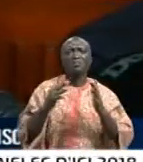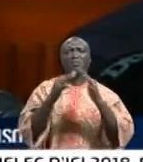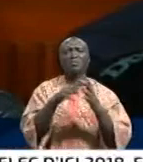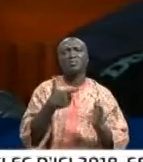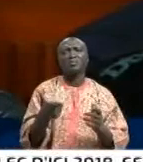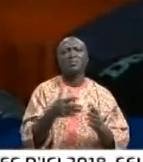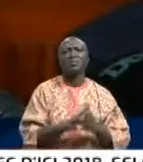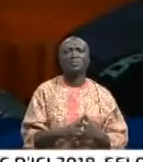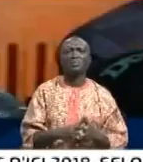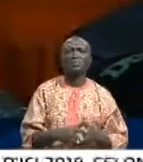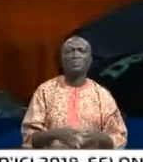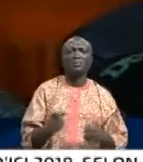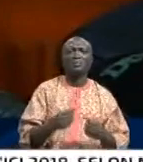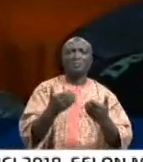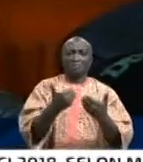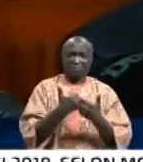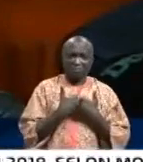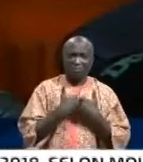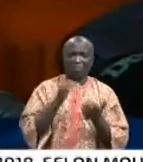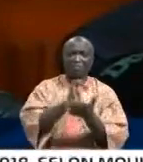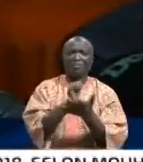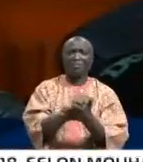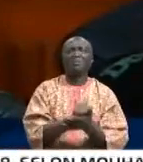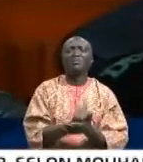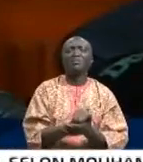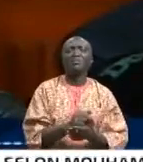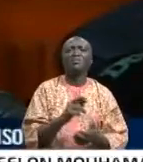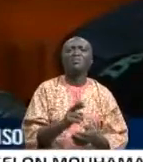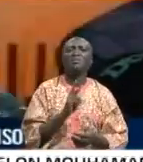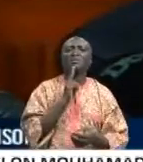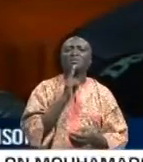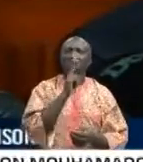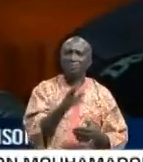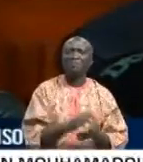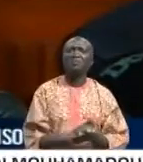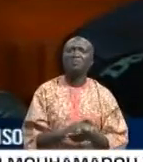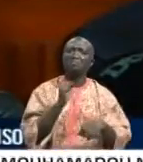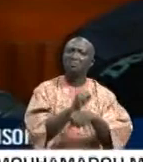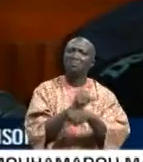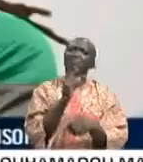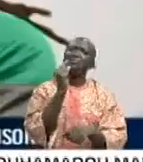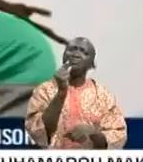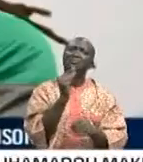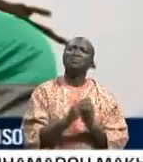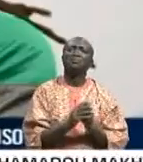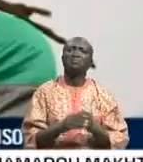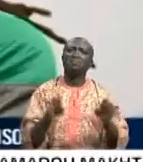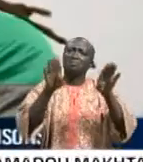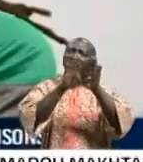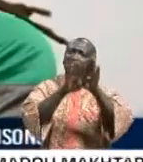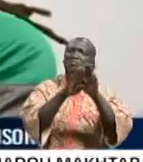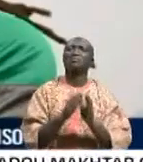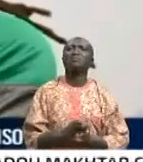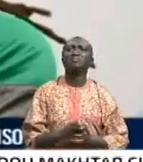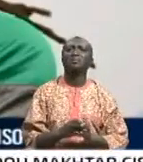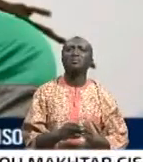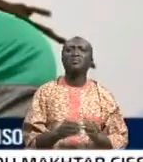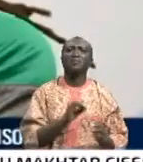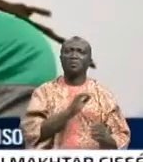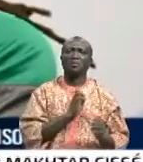que nous même nous ignorons donc qui font que il a décidé de travailler un peu en vase clos je demande simplement